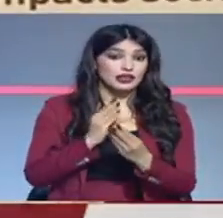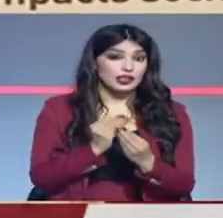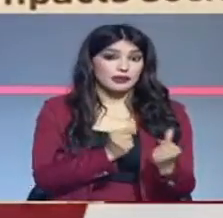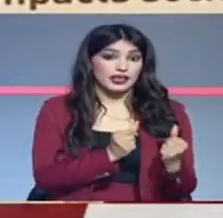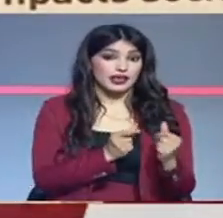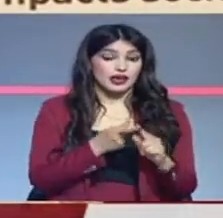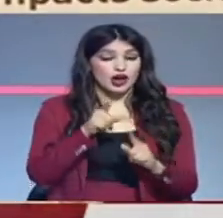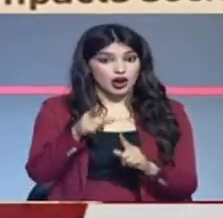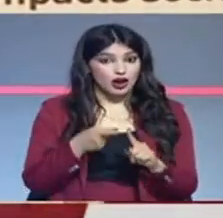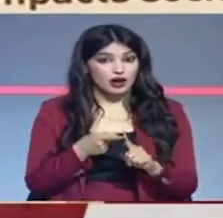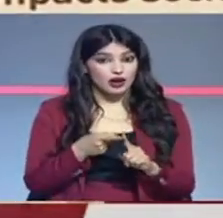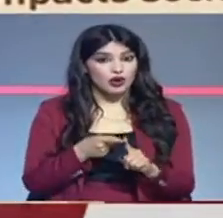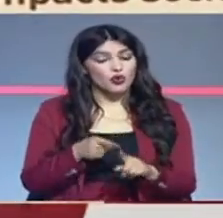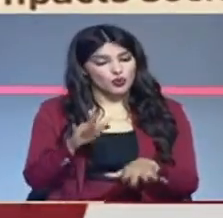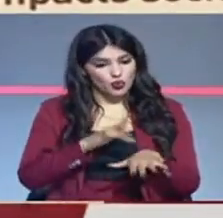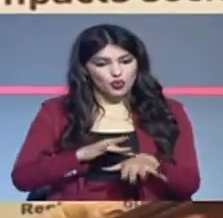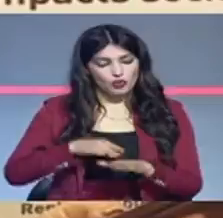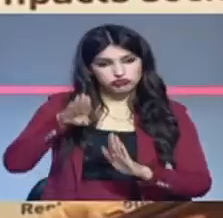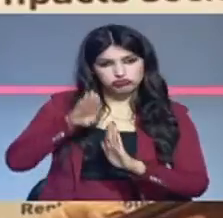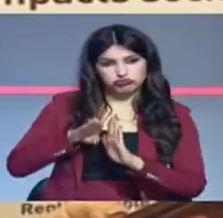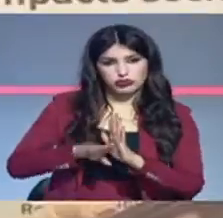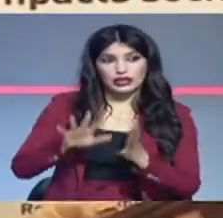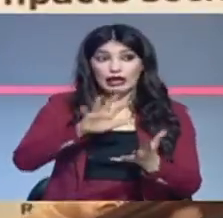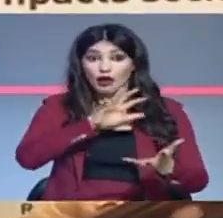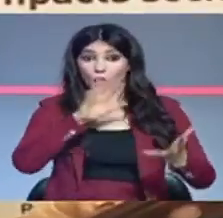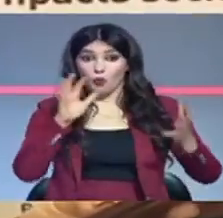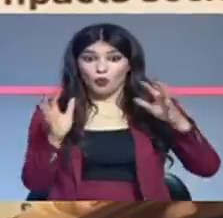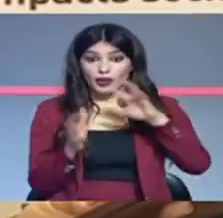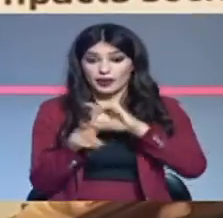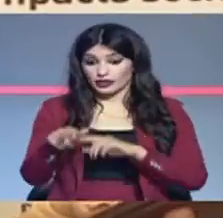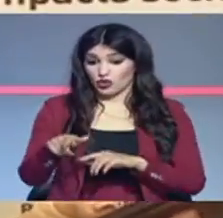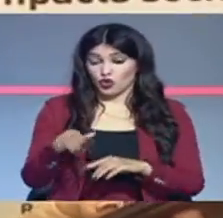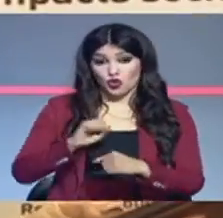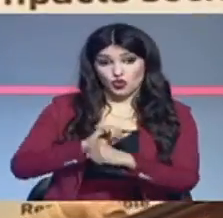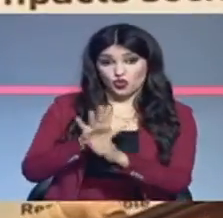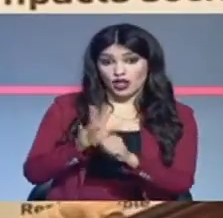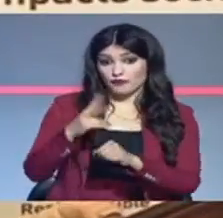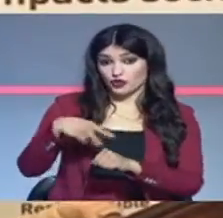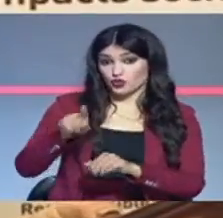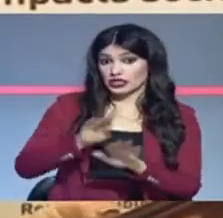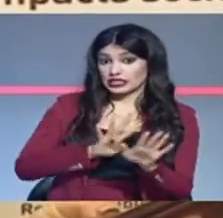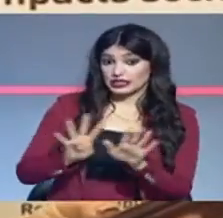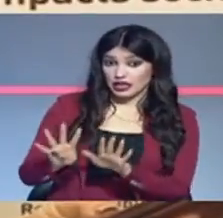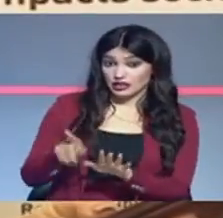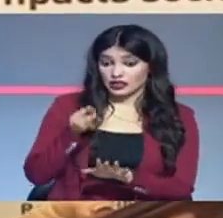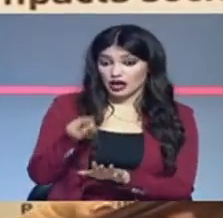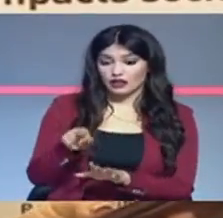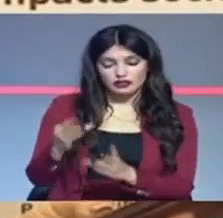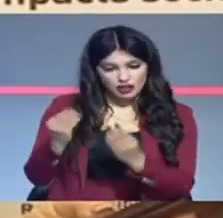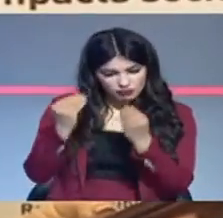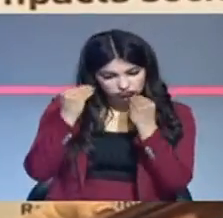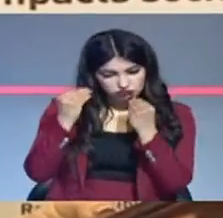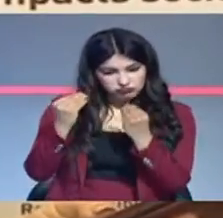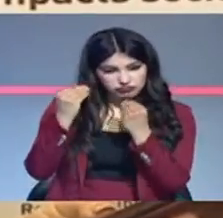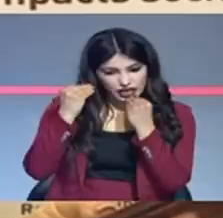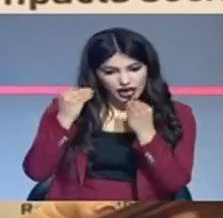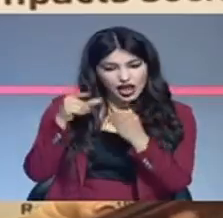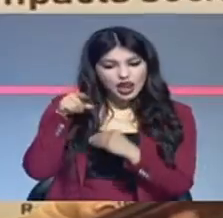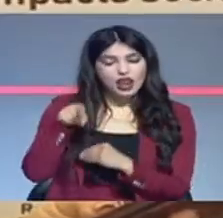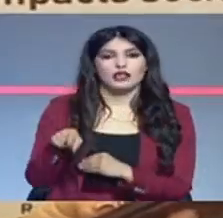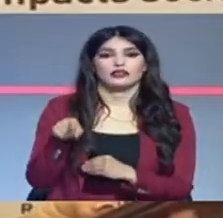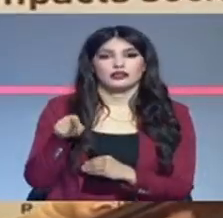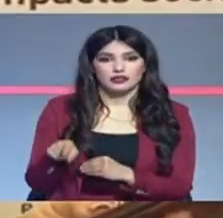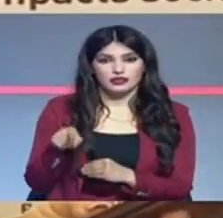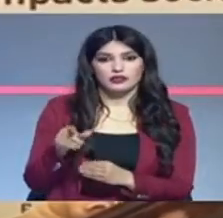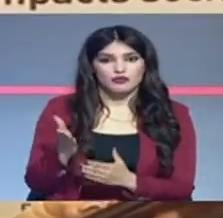الحد من تاثيرات تغير المناخ 2019 علمنا اللي معناها يلزم